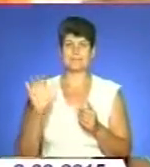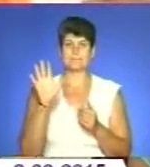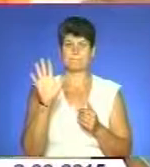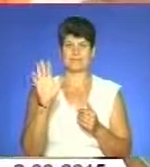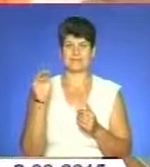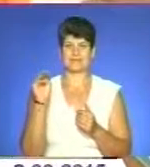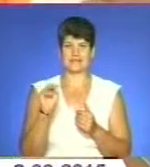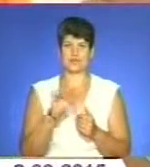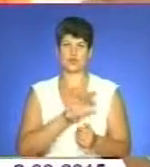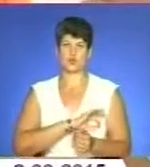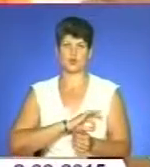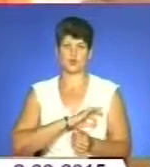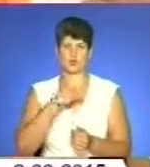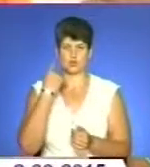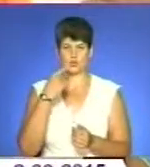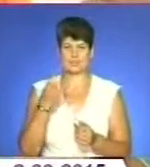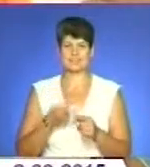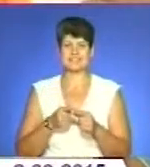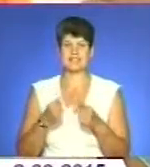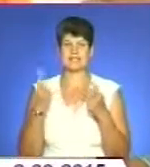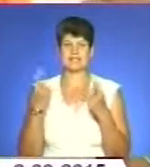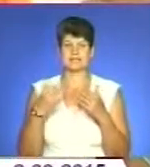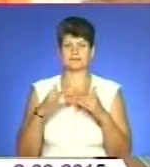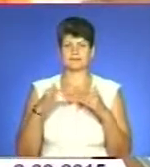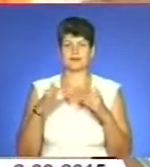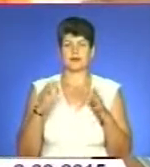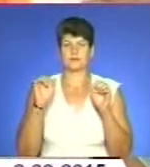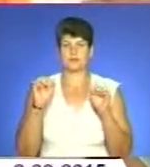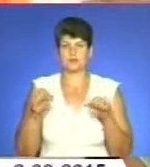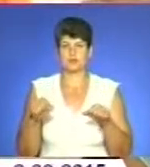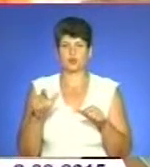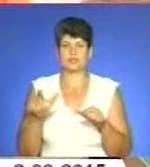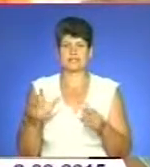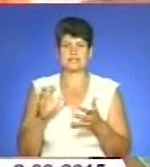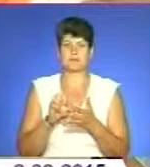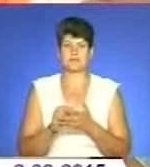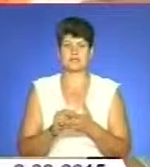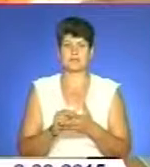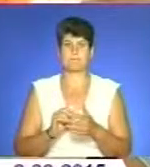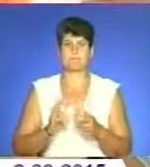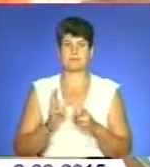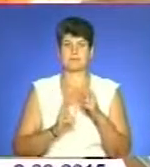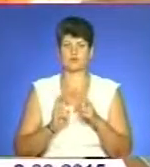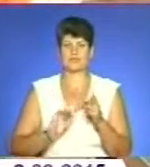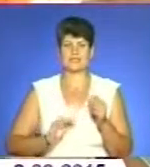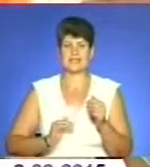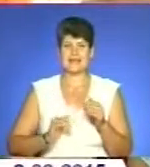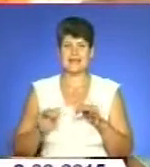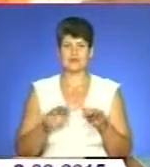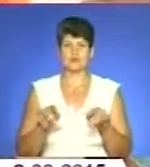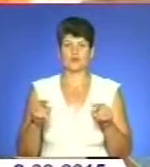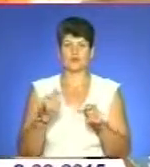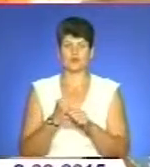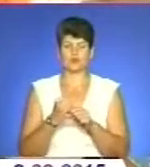тисяч юридичних осіб. Це величезний пласт людей, котрі займаються підприємницькою діяльністю, котрі створюють робочі місця,